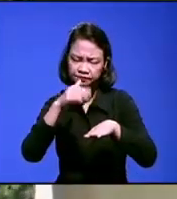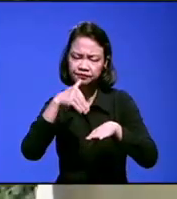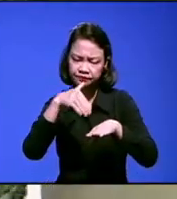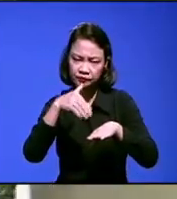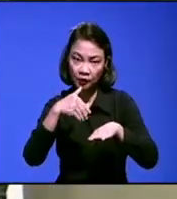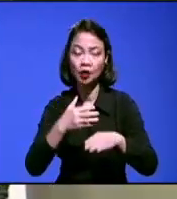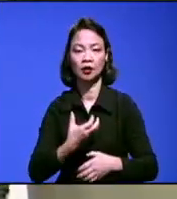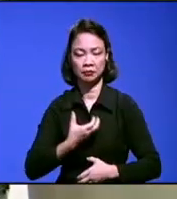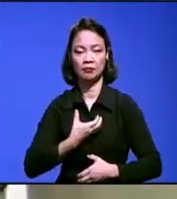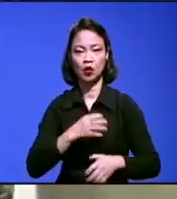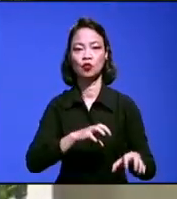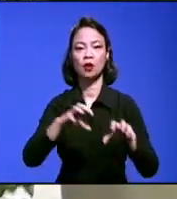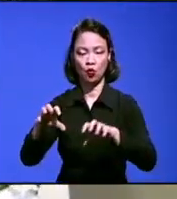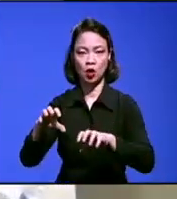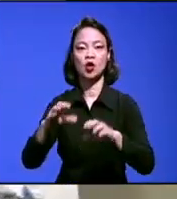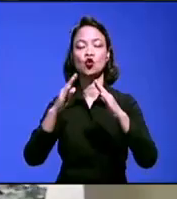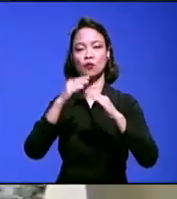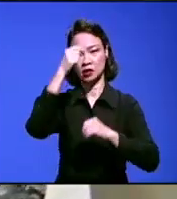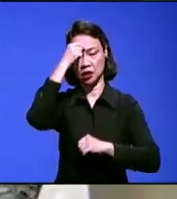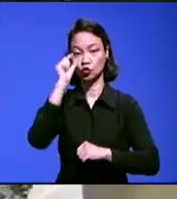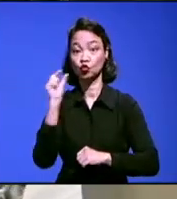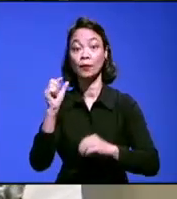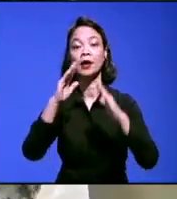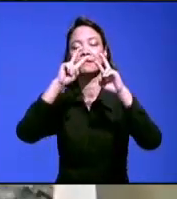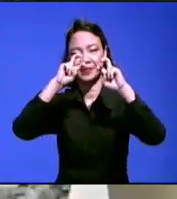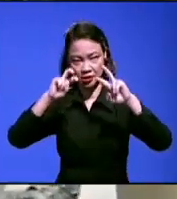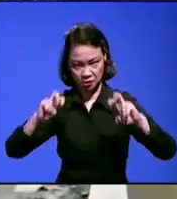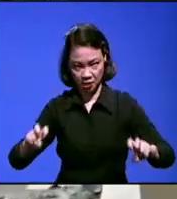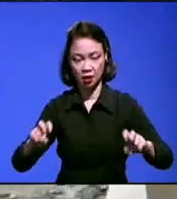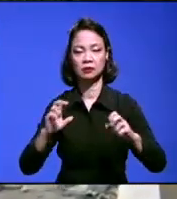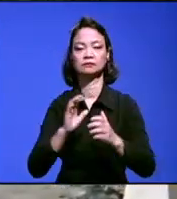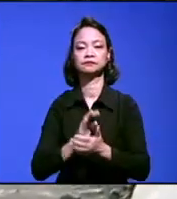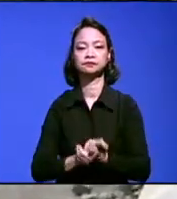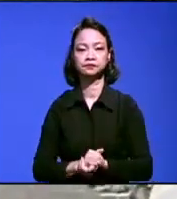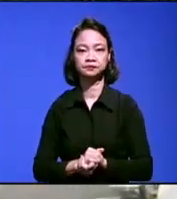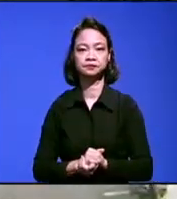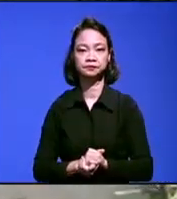dibawa ke rumah sakit untuk diperiksa. Resi Erlangga, Medan, Sumatera Utara.